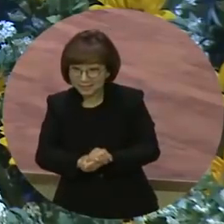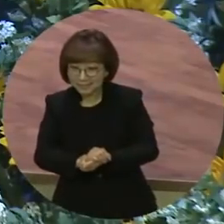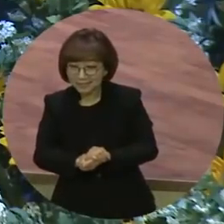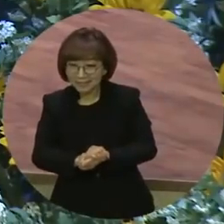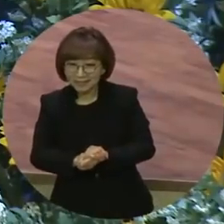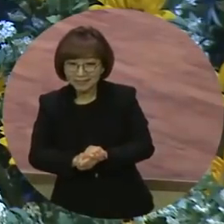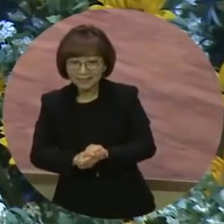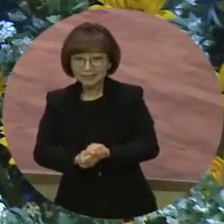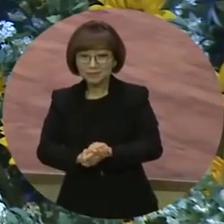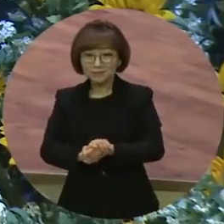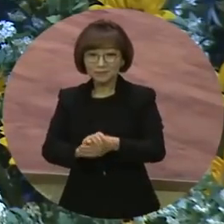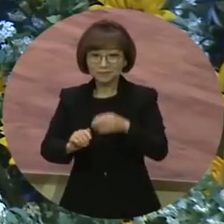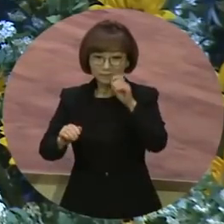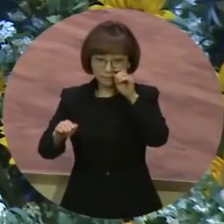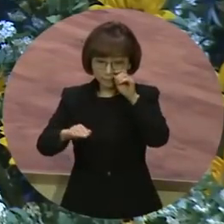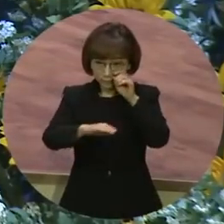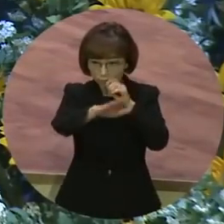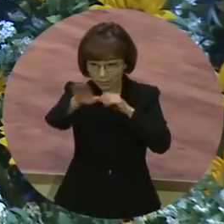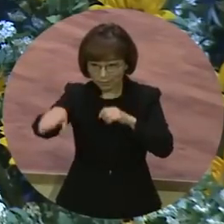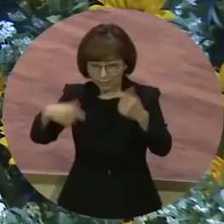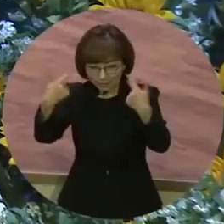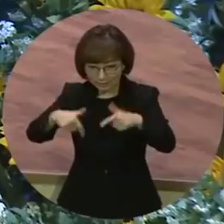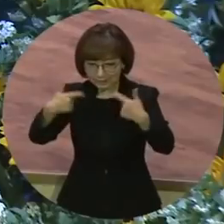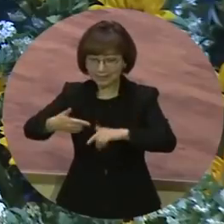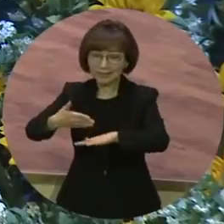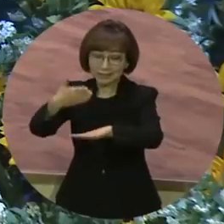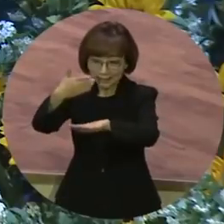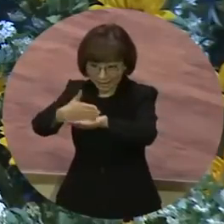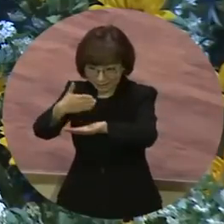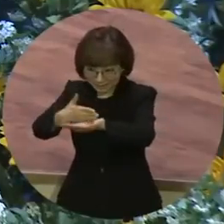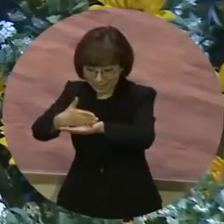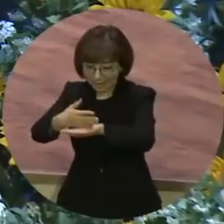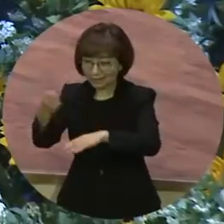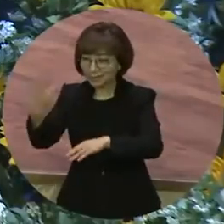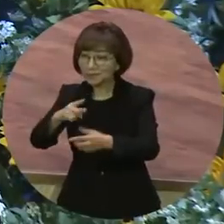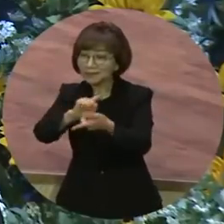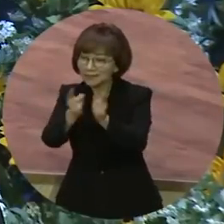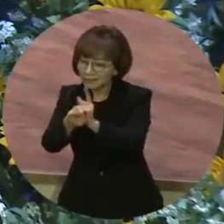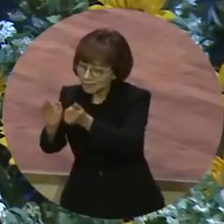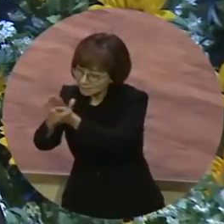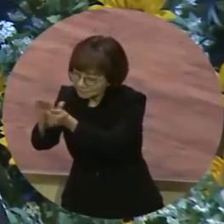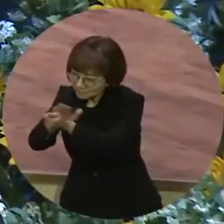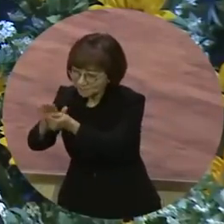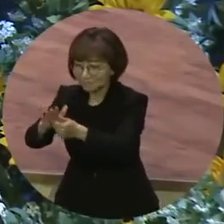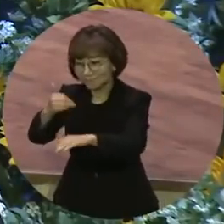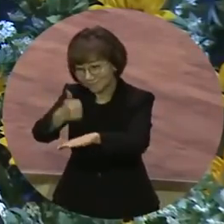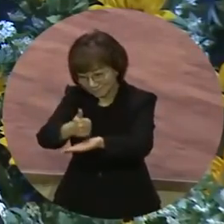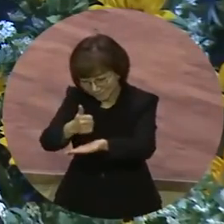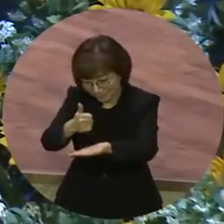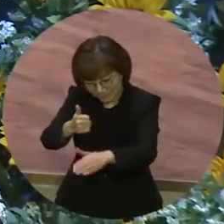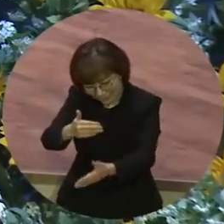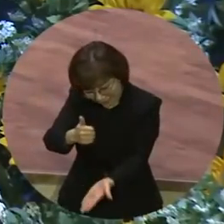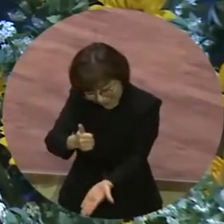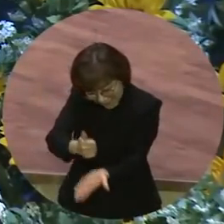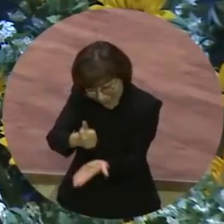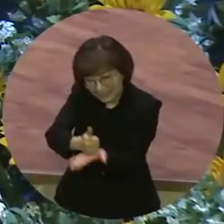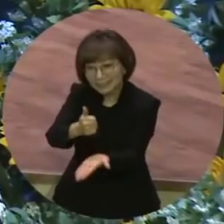영적 시각이 감사의 시각이 되어야 되고 위로와 격려와 복음적 시각이 될 때 사람을 살릴 수